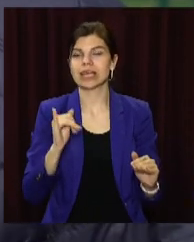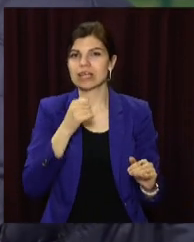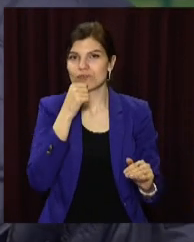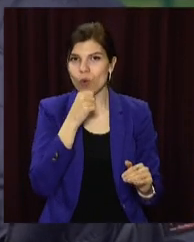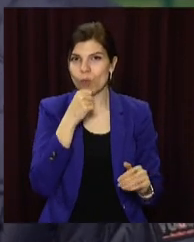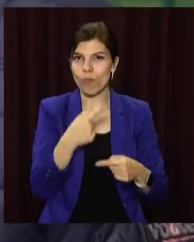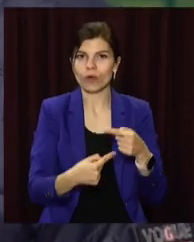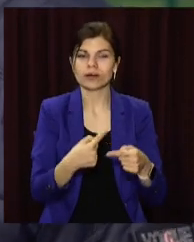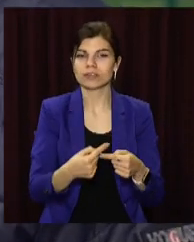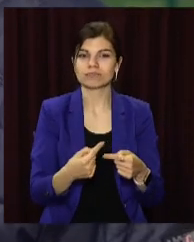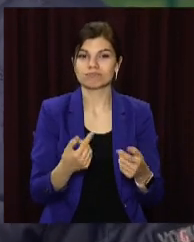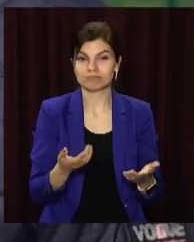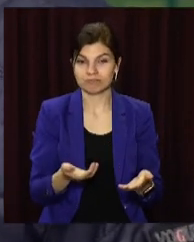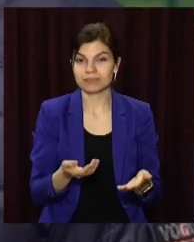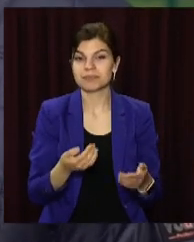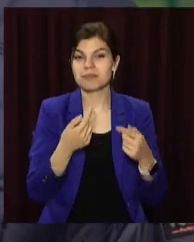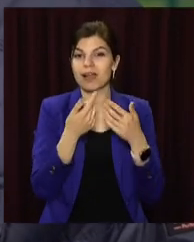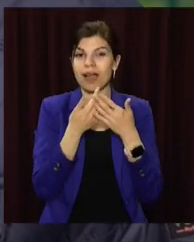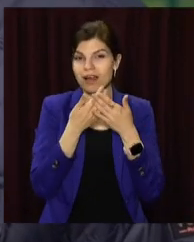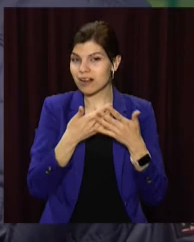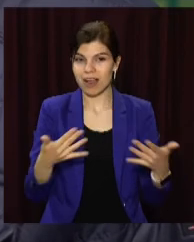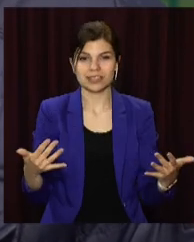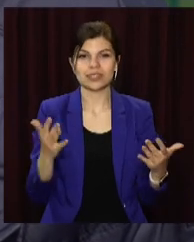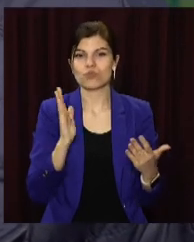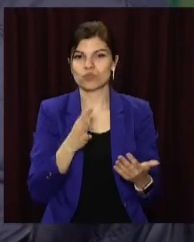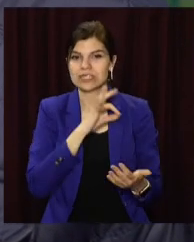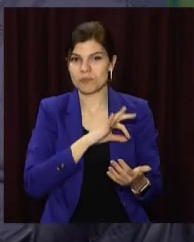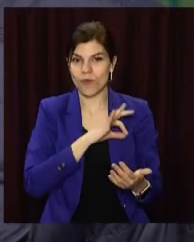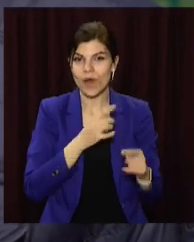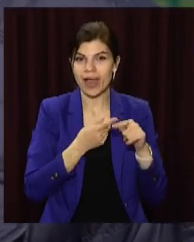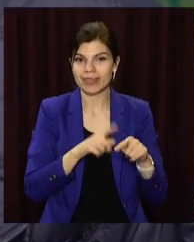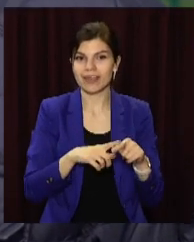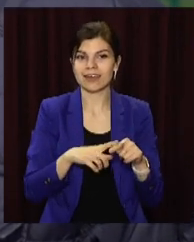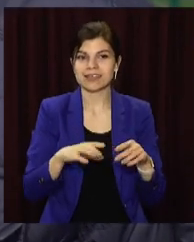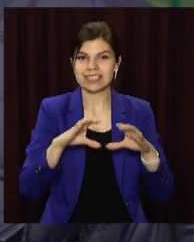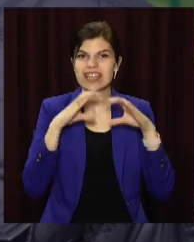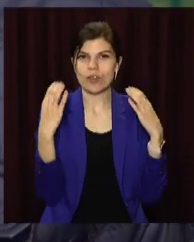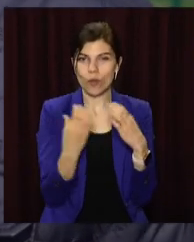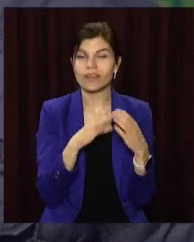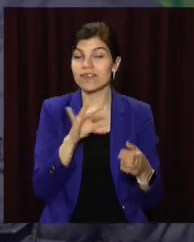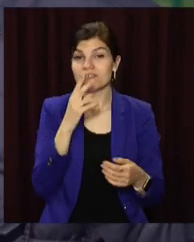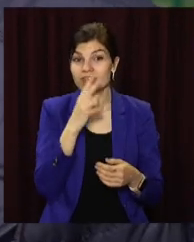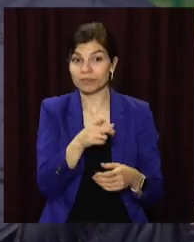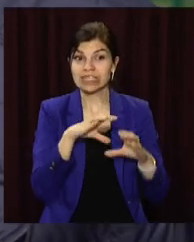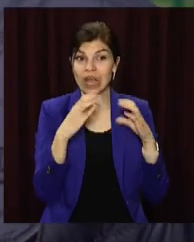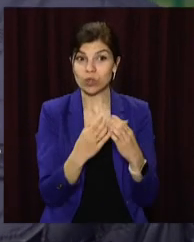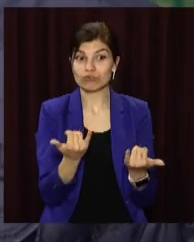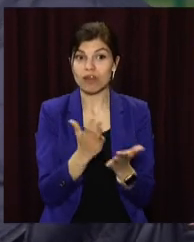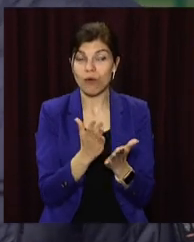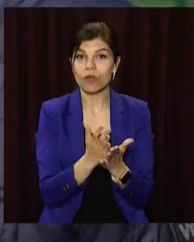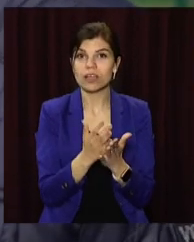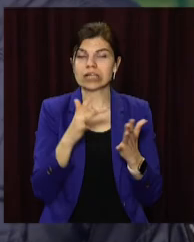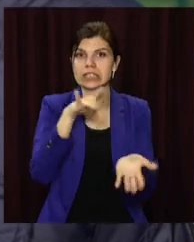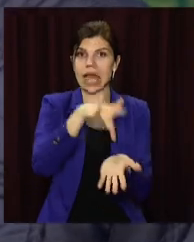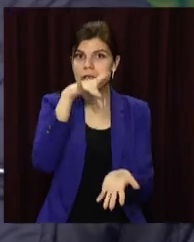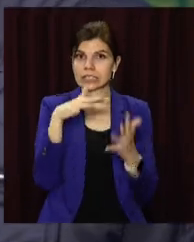доросле покоління, ну, різного плану будуть використовувати цей стадіон. Як ви бачите, стадіон знаходиться в центрі села,